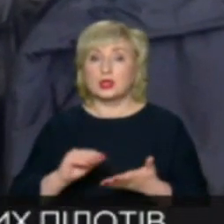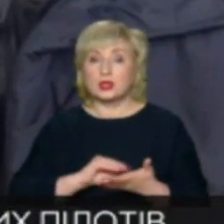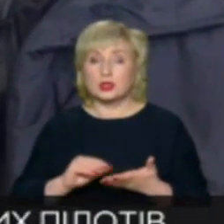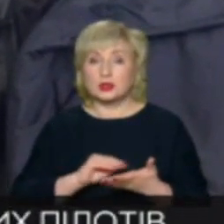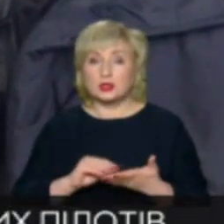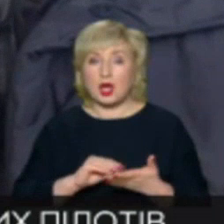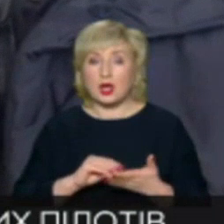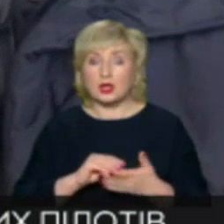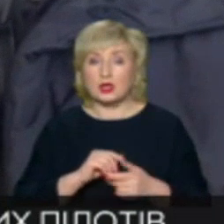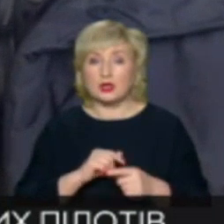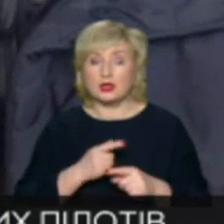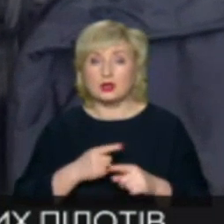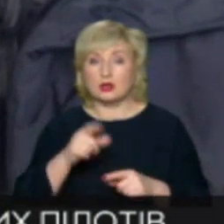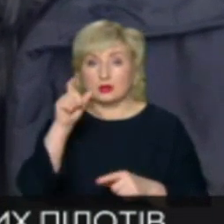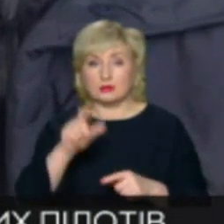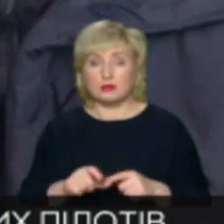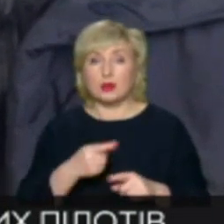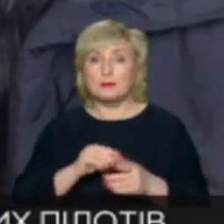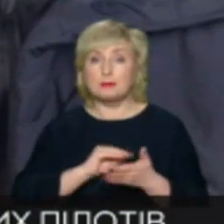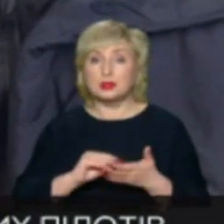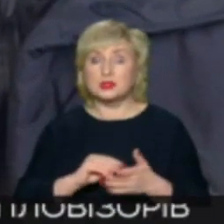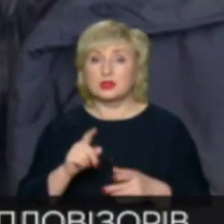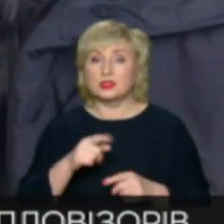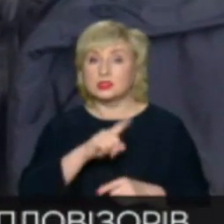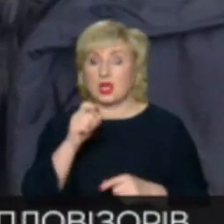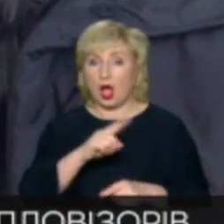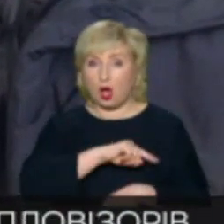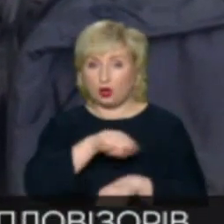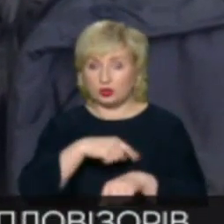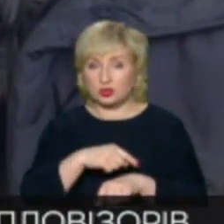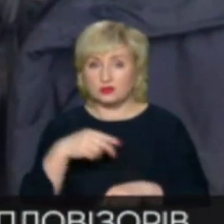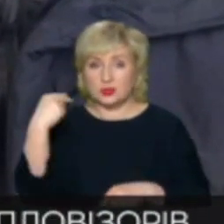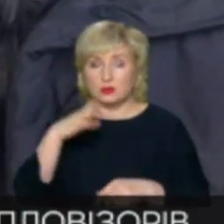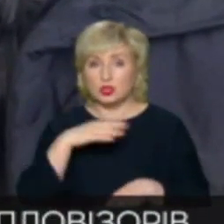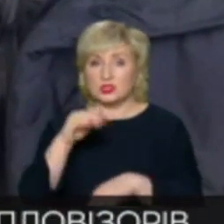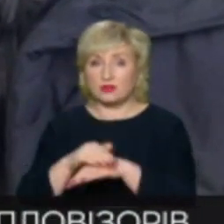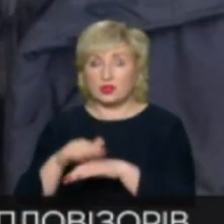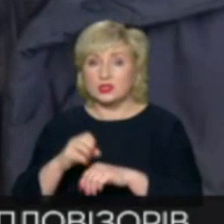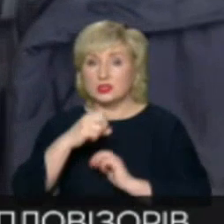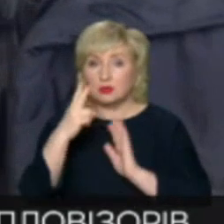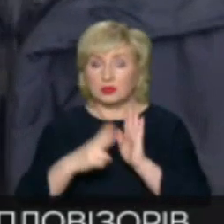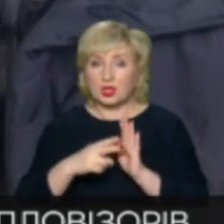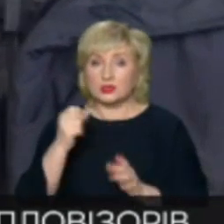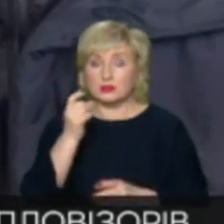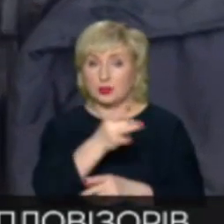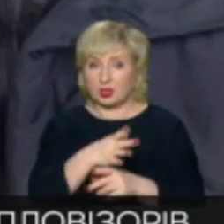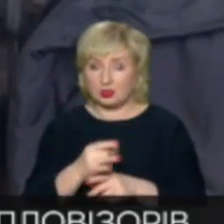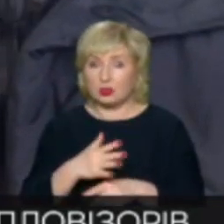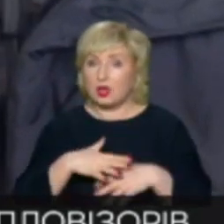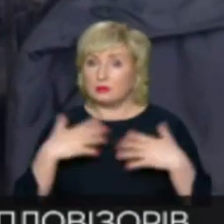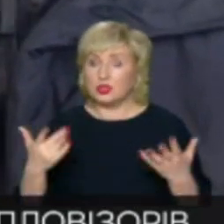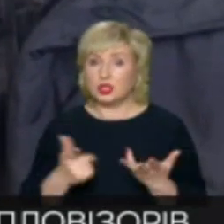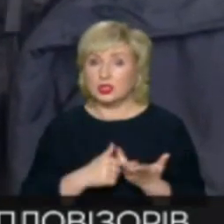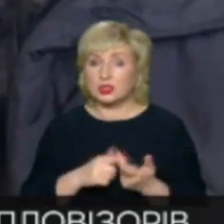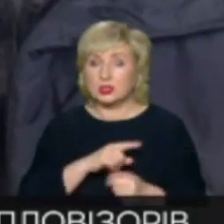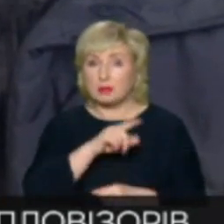Запорізької міськради Анатолій Куртєв писав про те, що за годину в Запоріжжі було зафіксовано цього разу 17 прильотів, і це, по суті, найбільша кількість за весь